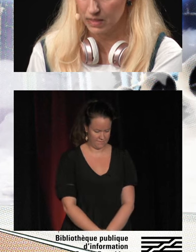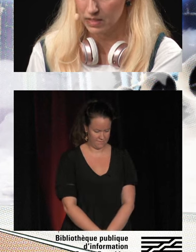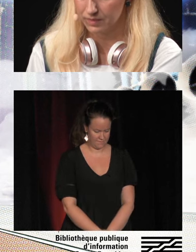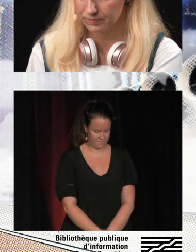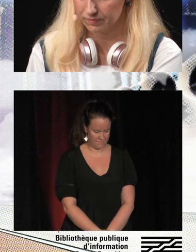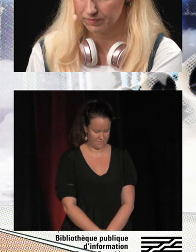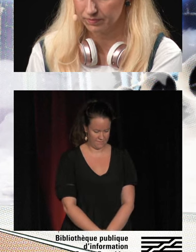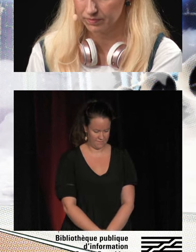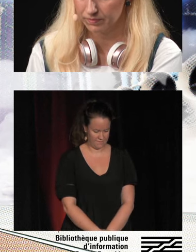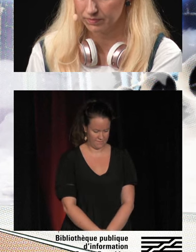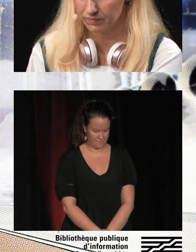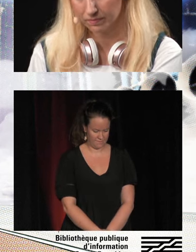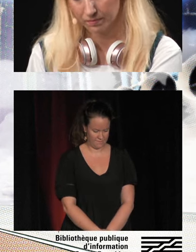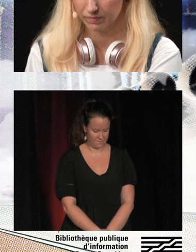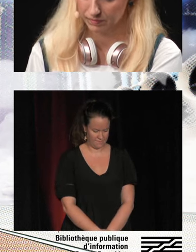Oui, pas mal.